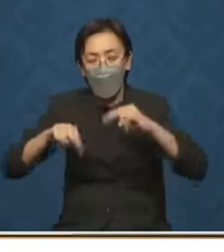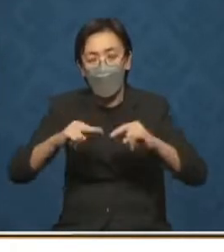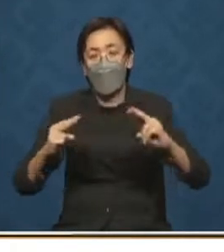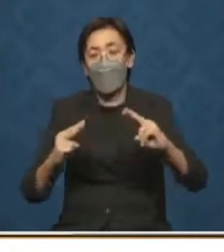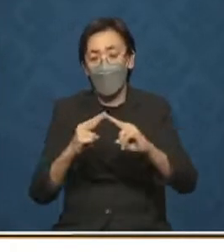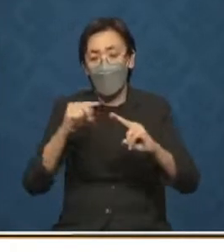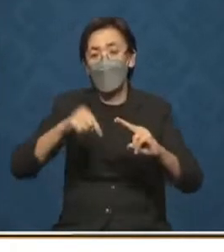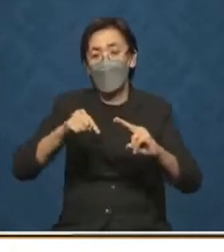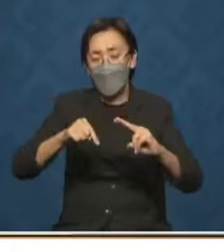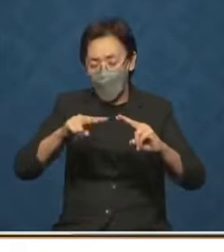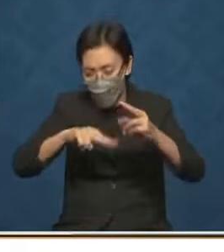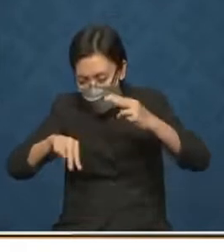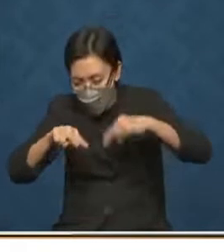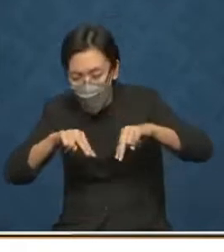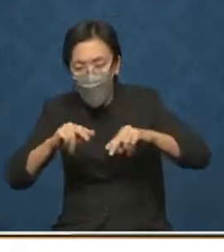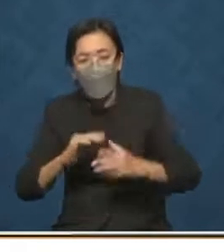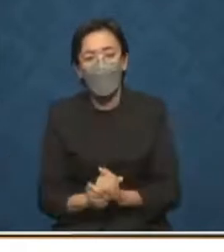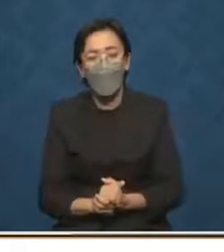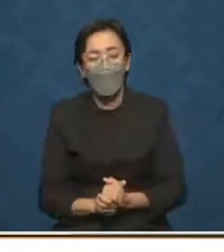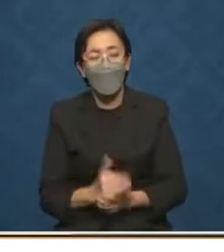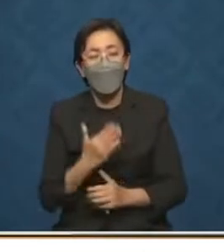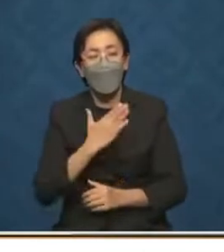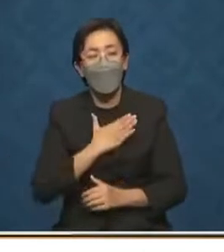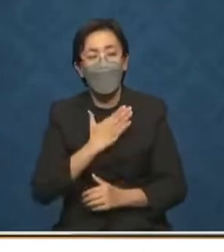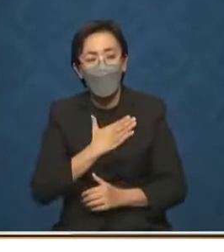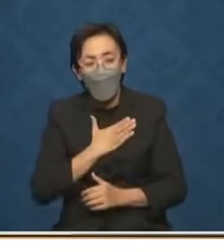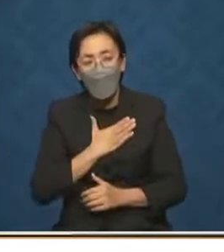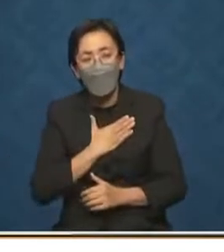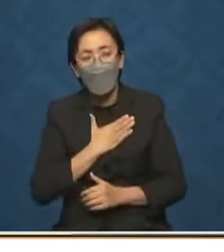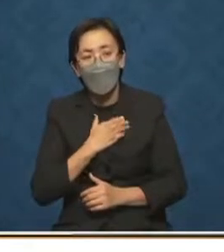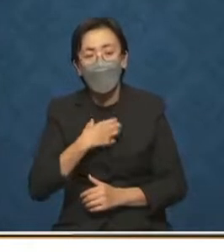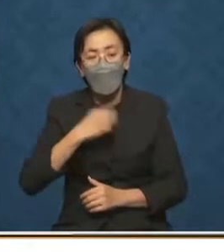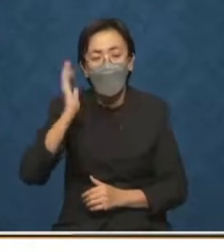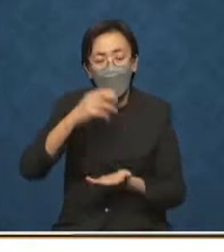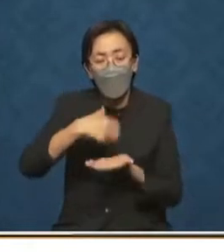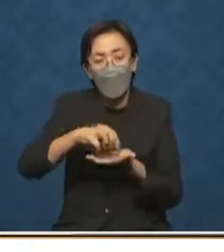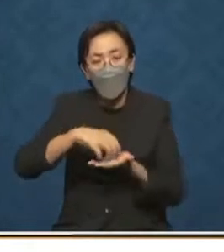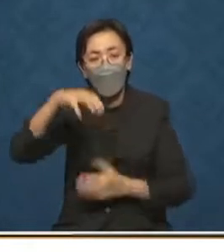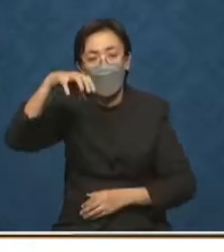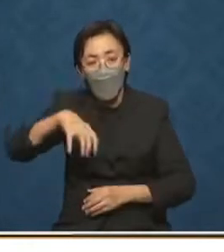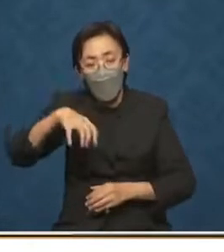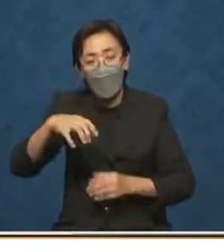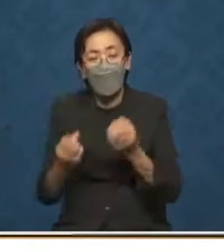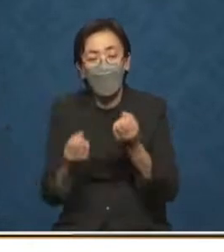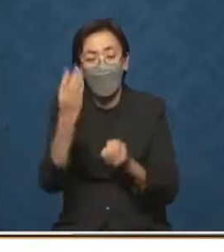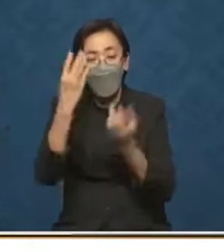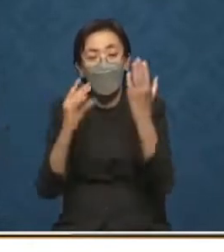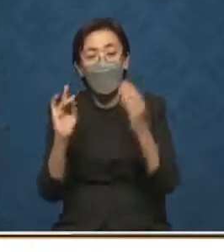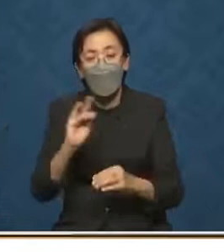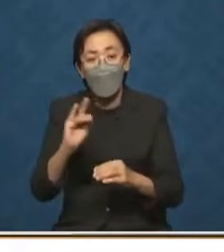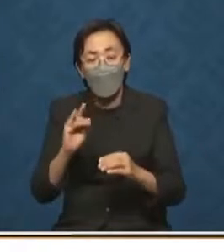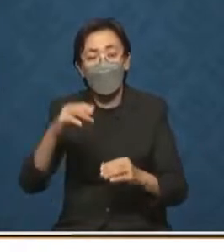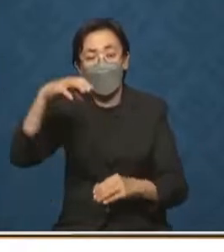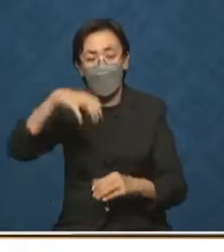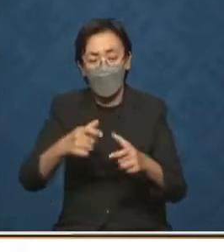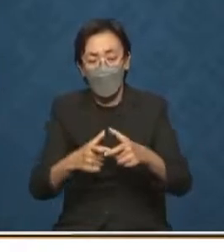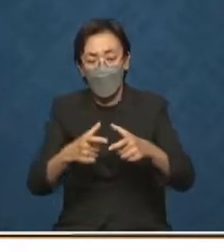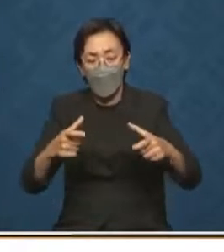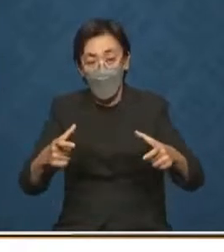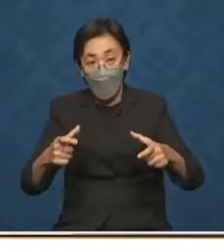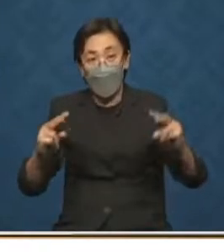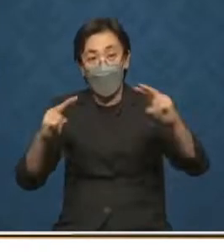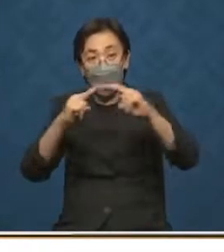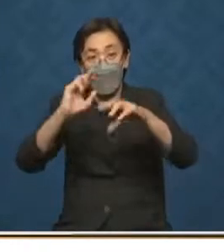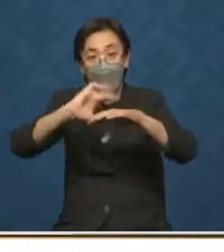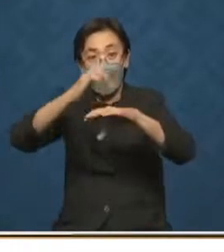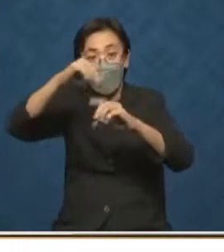ี้ซึ่งสิ่ที่ผมจาพิบาทก็คือ กมอุทยาลแชา สปาและพนพืถือวาเป็กลมใหญ่ที่สุดในกระสวงทรัย